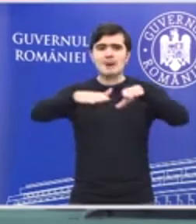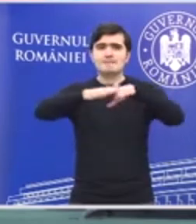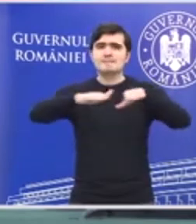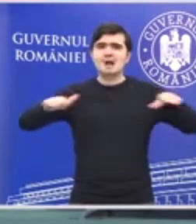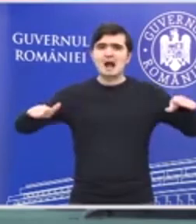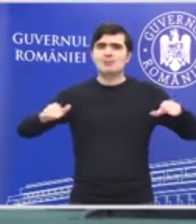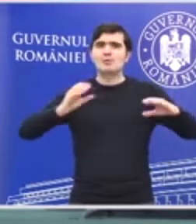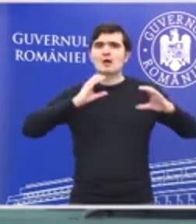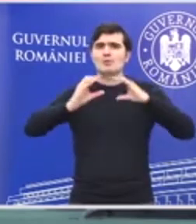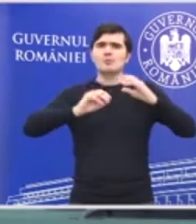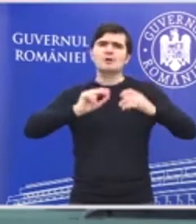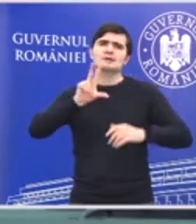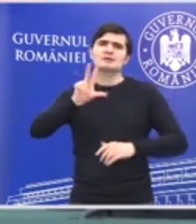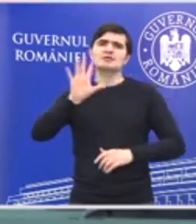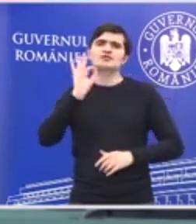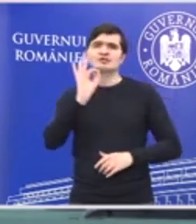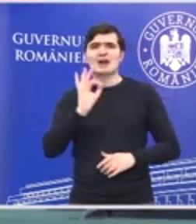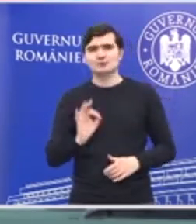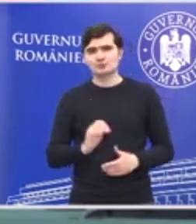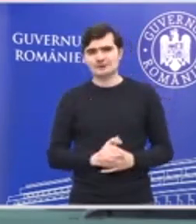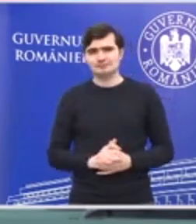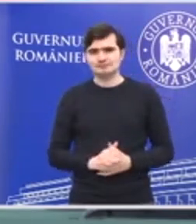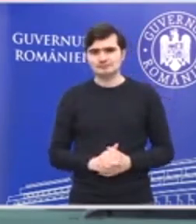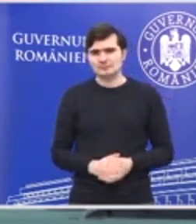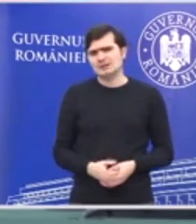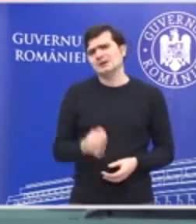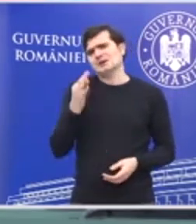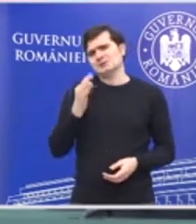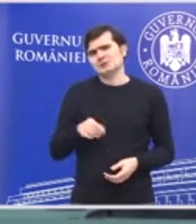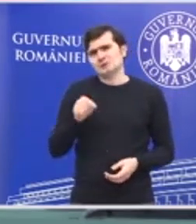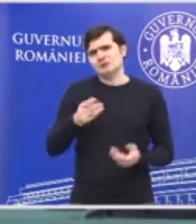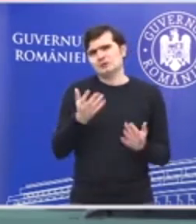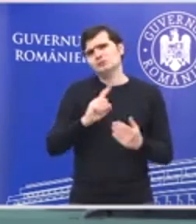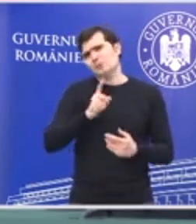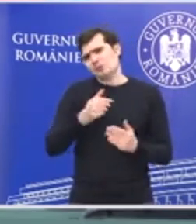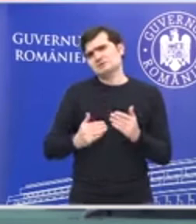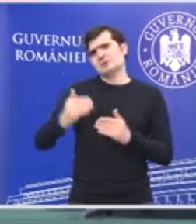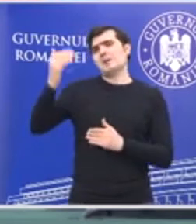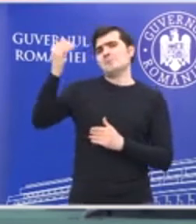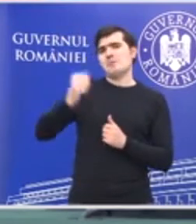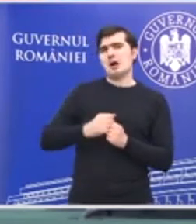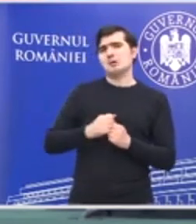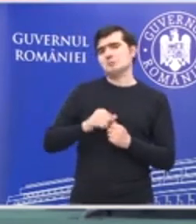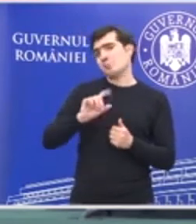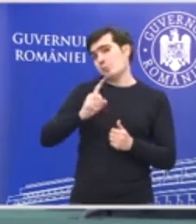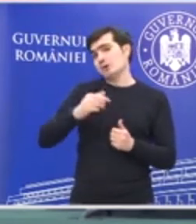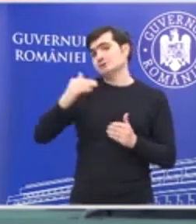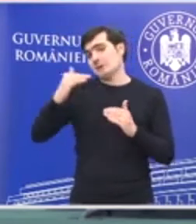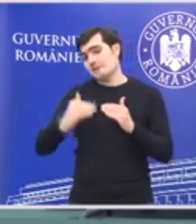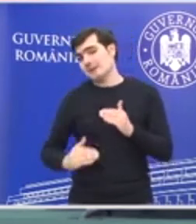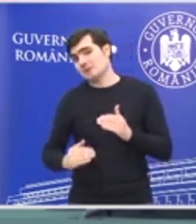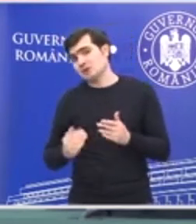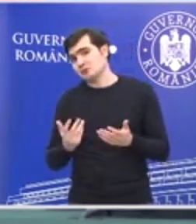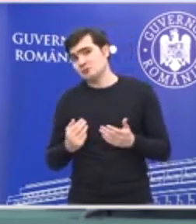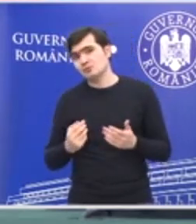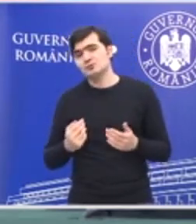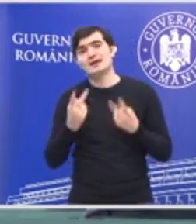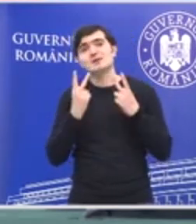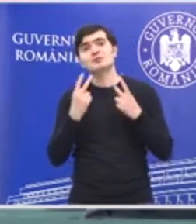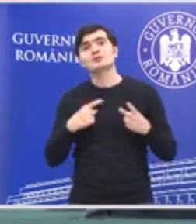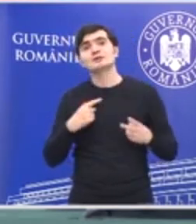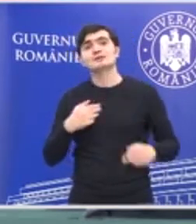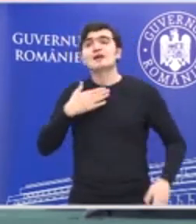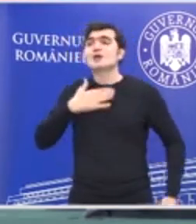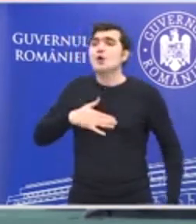circa 35%. Sigur că acest număr poate să fie mai mare sau poate să fie mai mic, este importantă dorința de